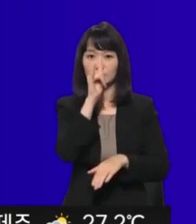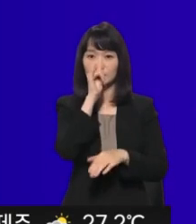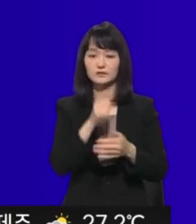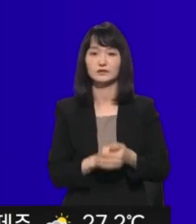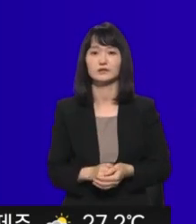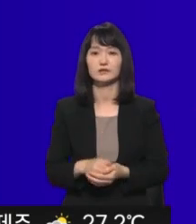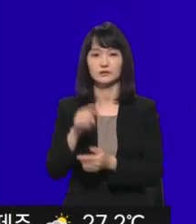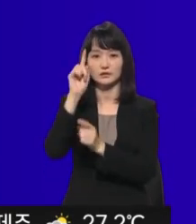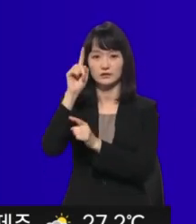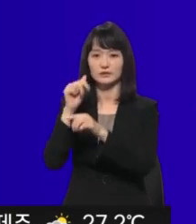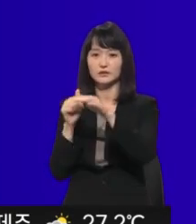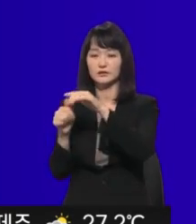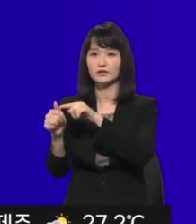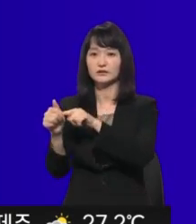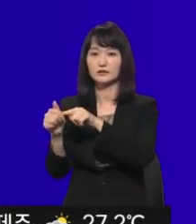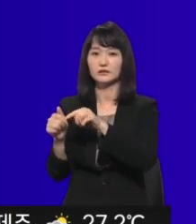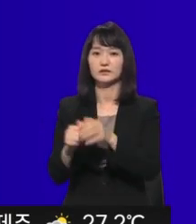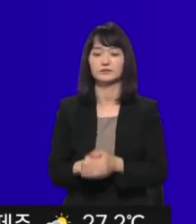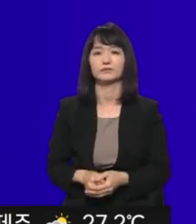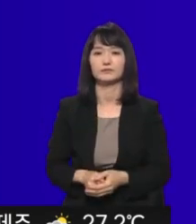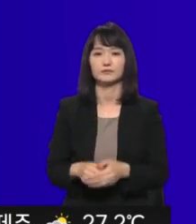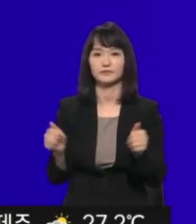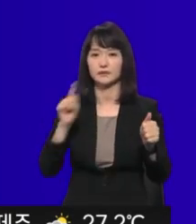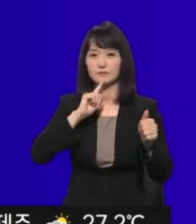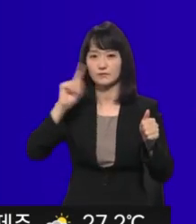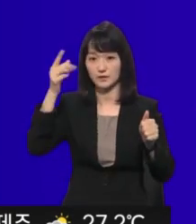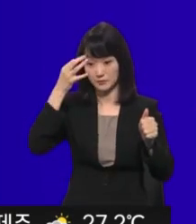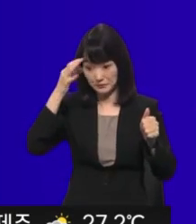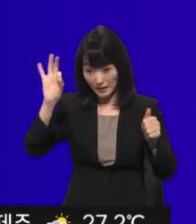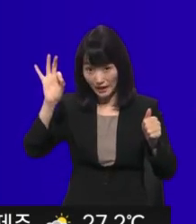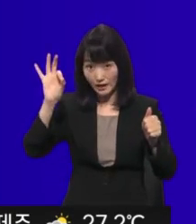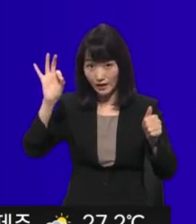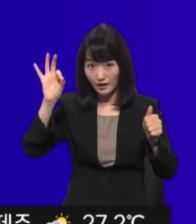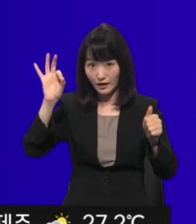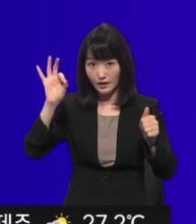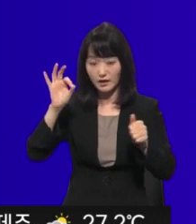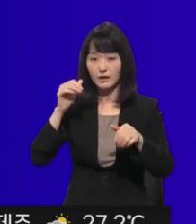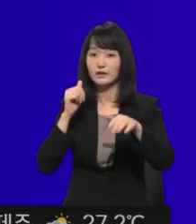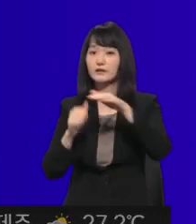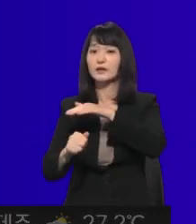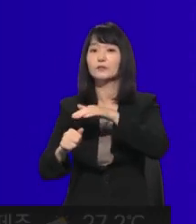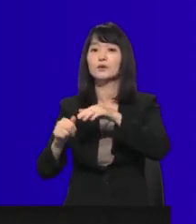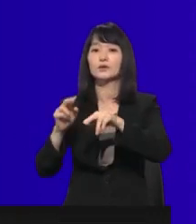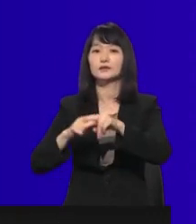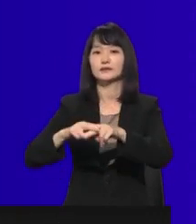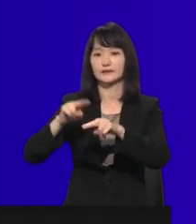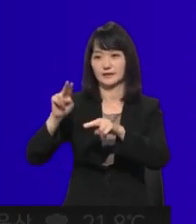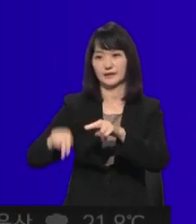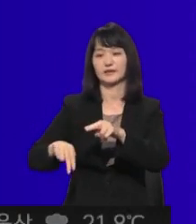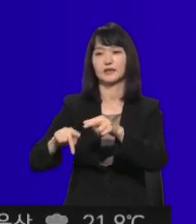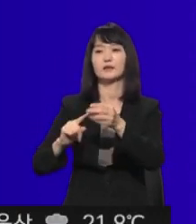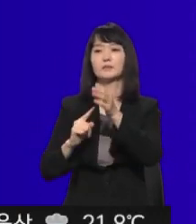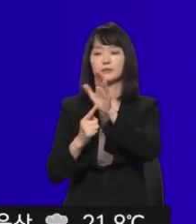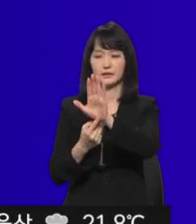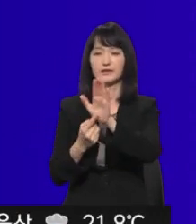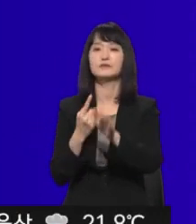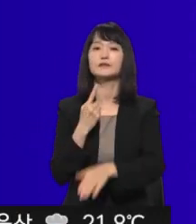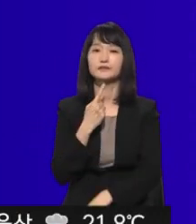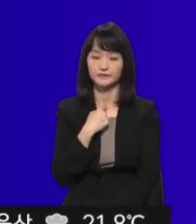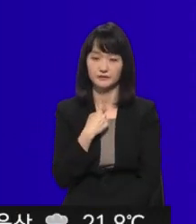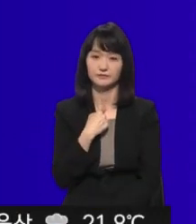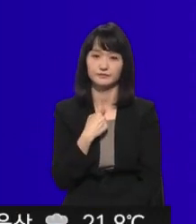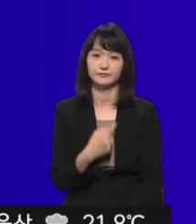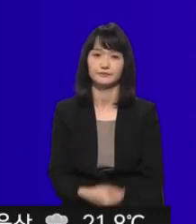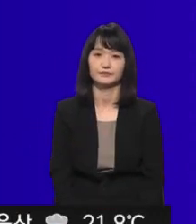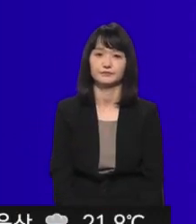전 대표가 가처분 2인용 되면 대표직을 삽 취하겠다 고 말을 했었다 이것은 과거 0입니다 했다고